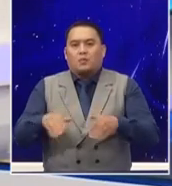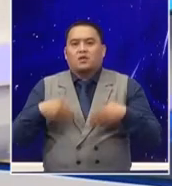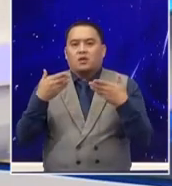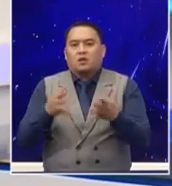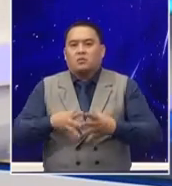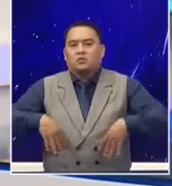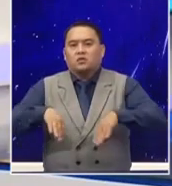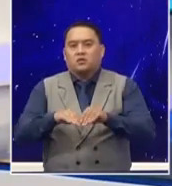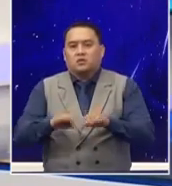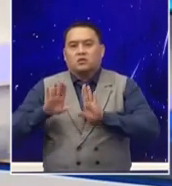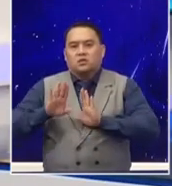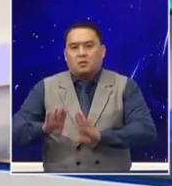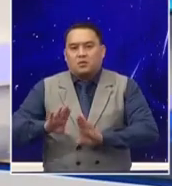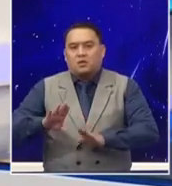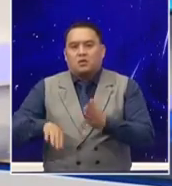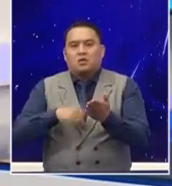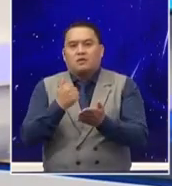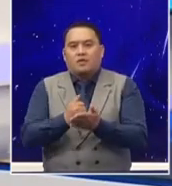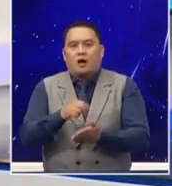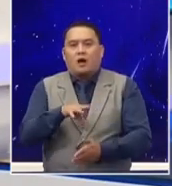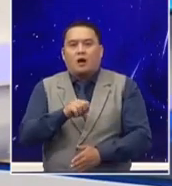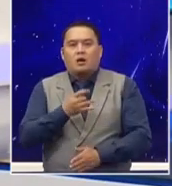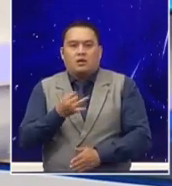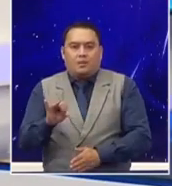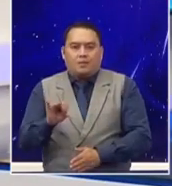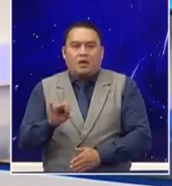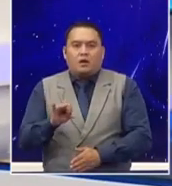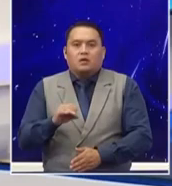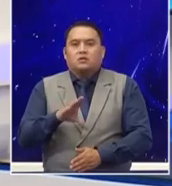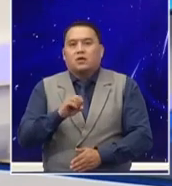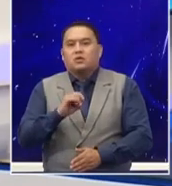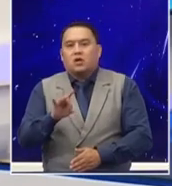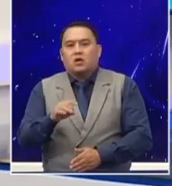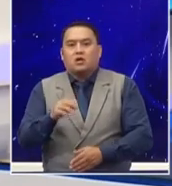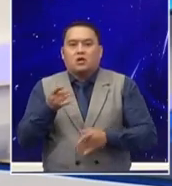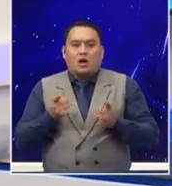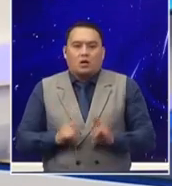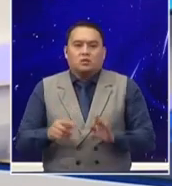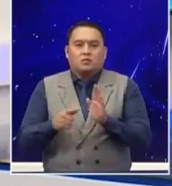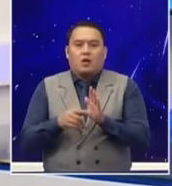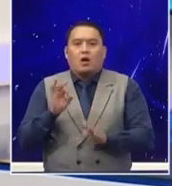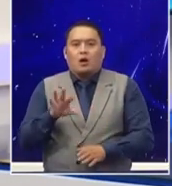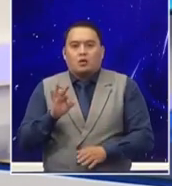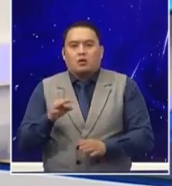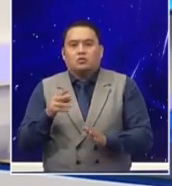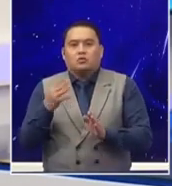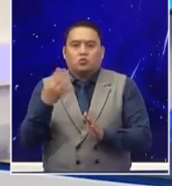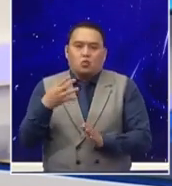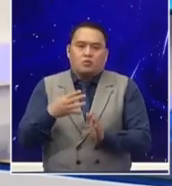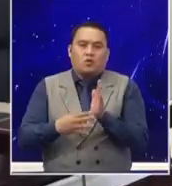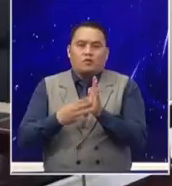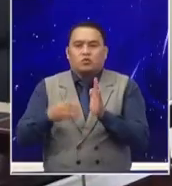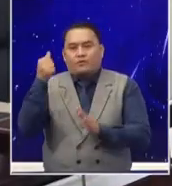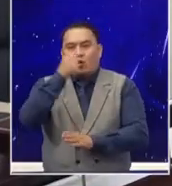руководителя представил общественности заместитель главы региона Рустам Али. Санжар Абдикаримулла родился 7 октября 1990